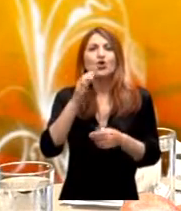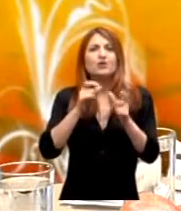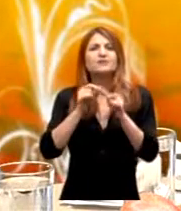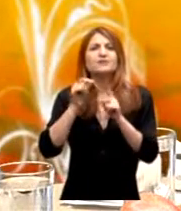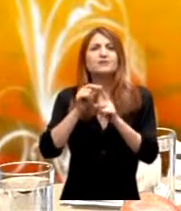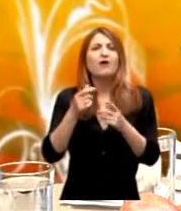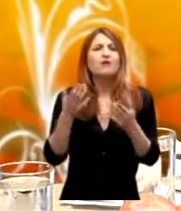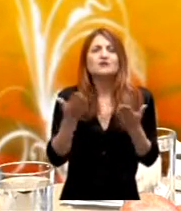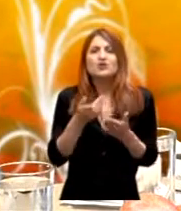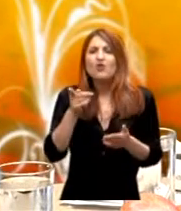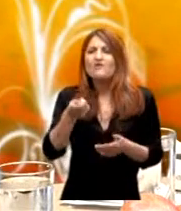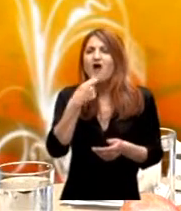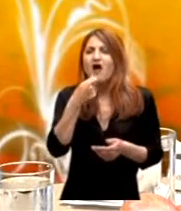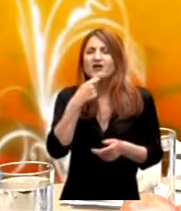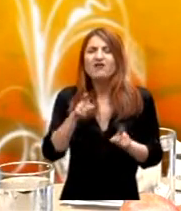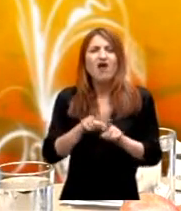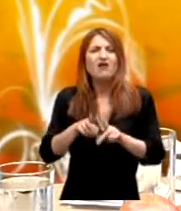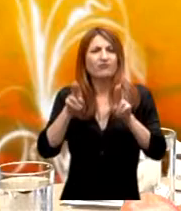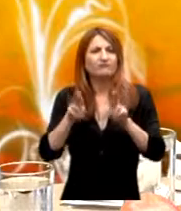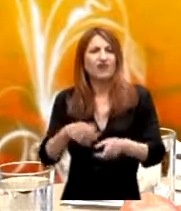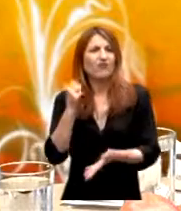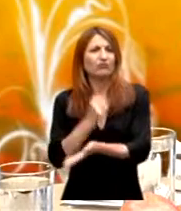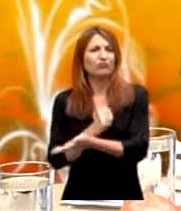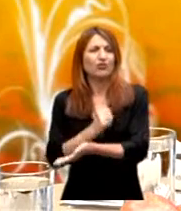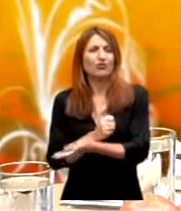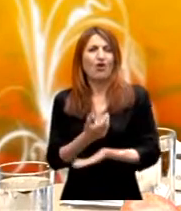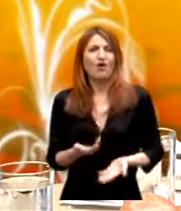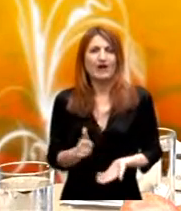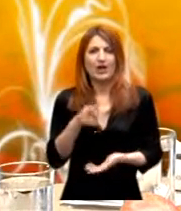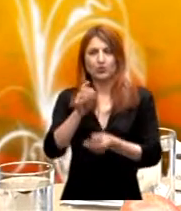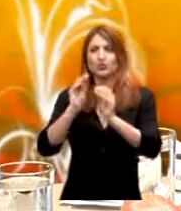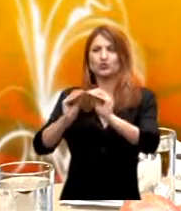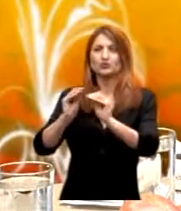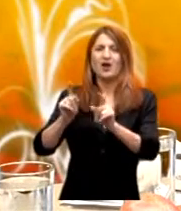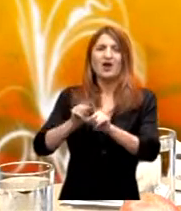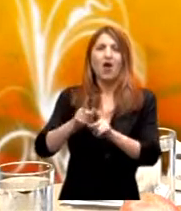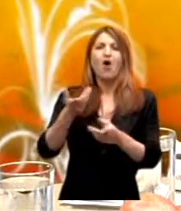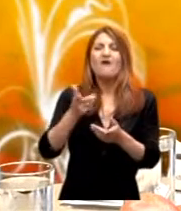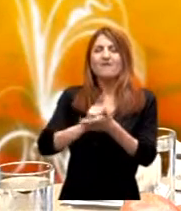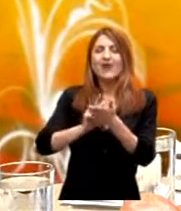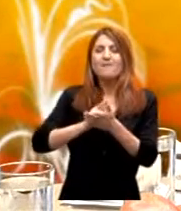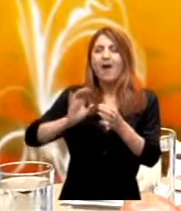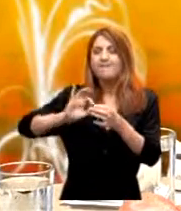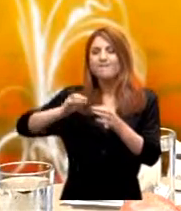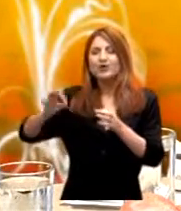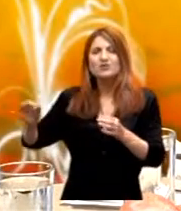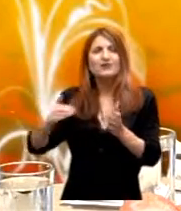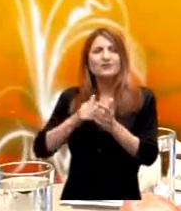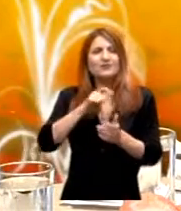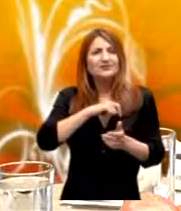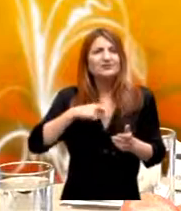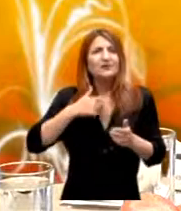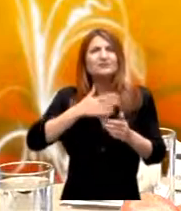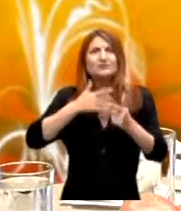hrana takva ovisnost? Je li su vas naučili kroz ovih 4-5 godina procesa da vi osvijestite